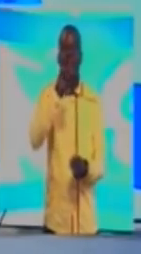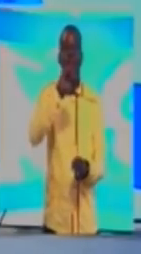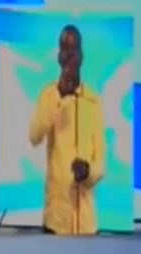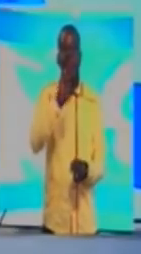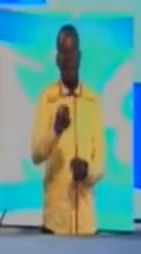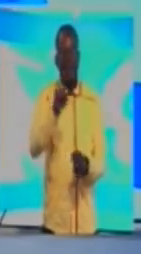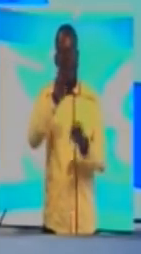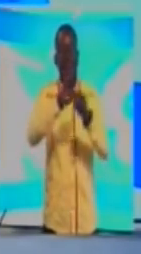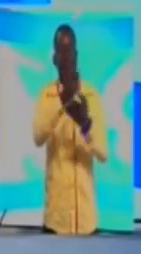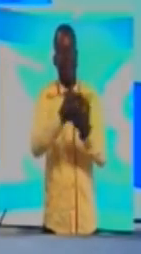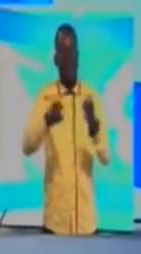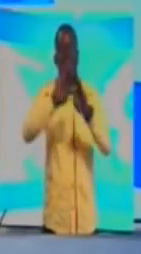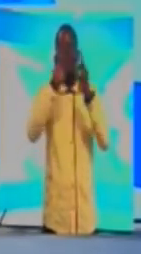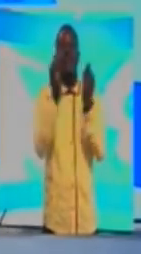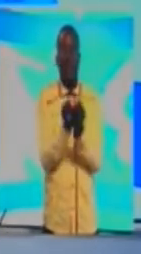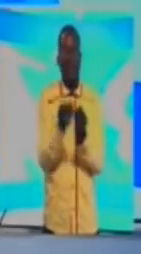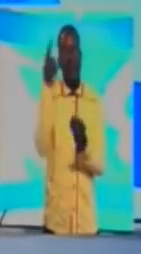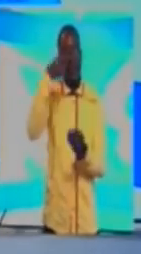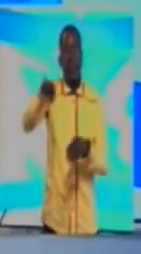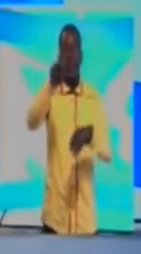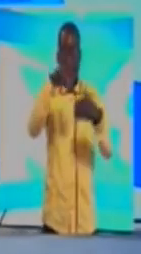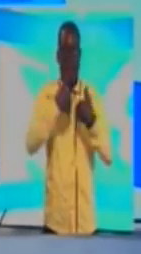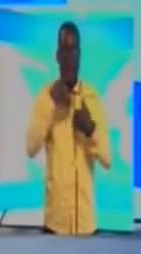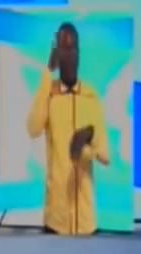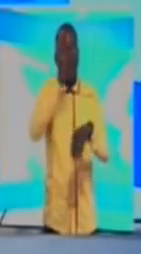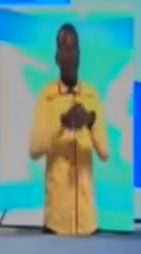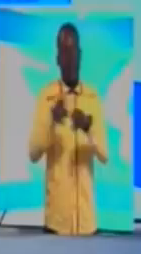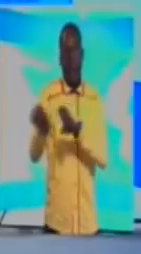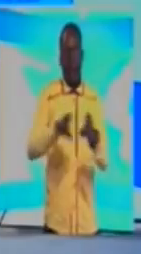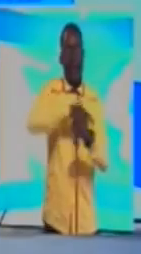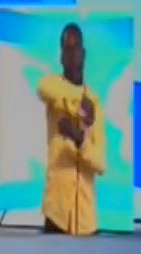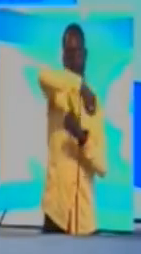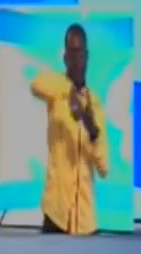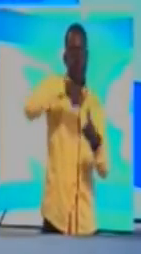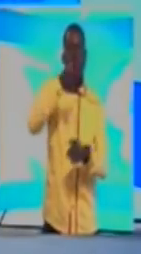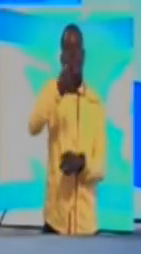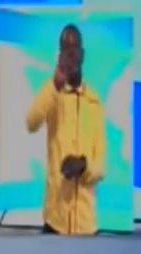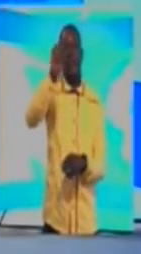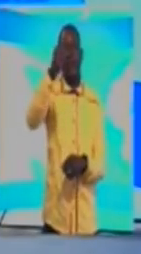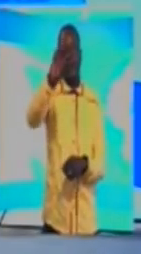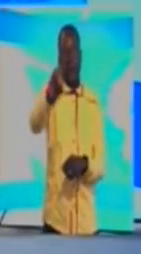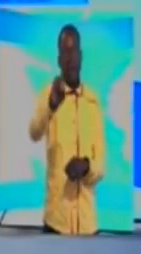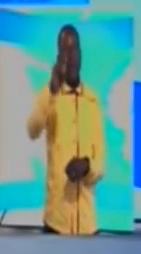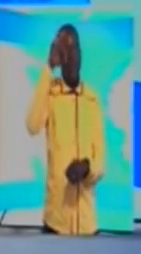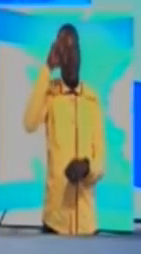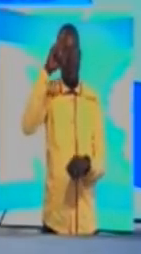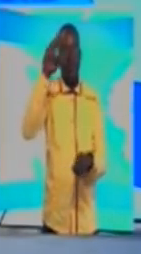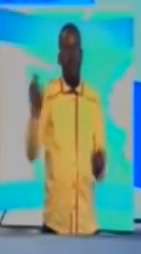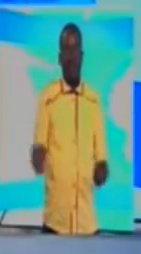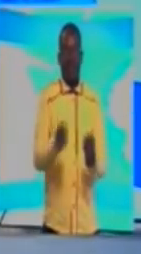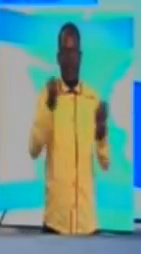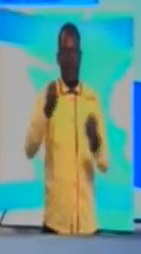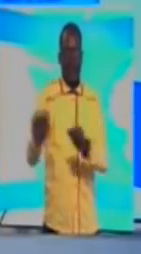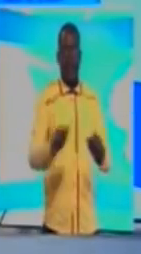familles. Pour vous en procurer, vous avez encore le temps de faire un tour à Réau dans le Sanguier. L'élevage de la dinde est une activité à